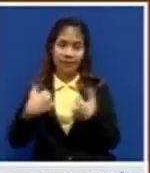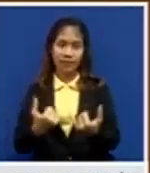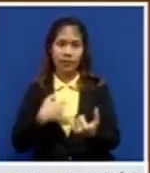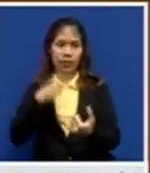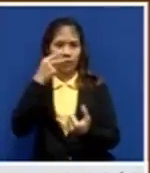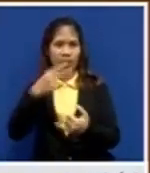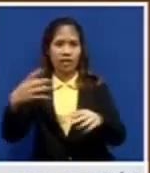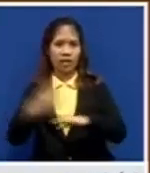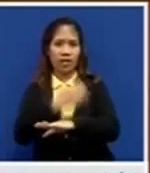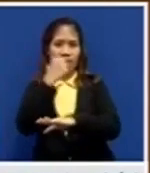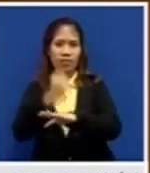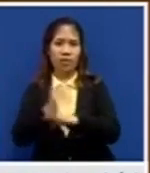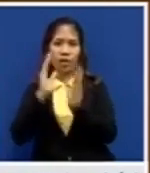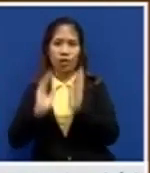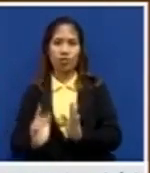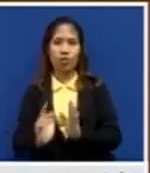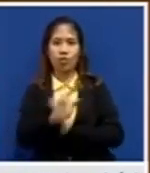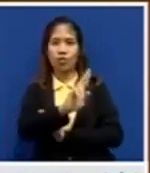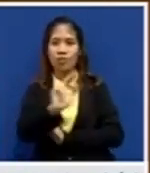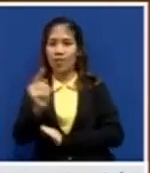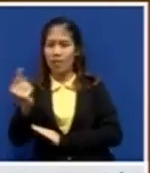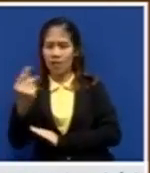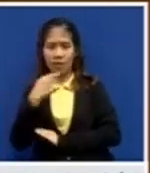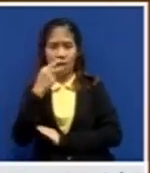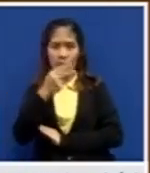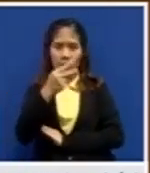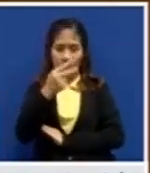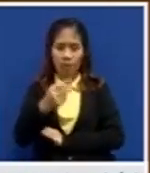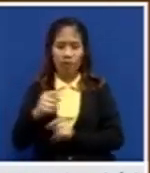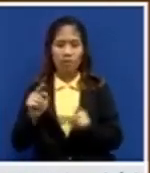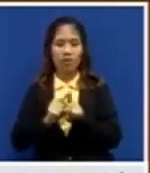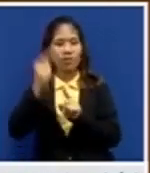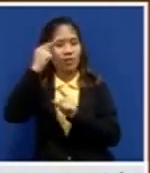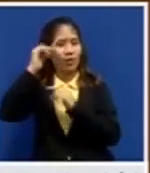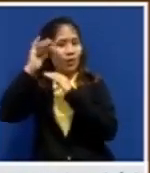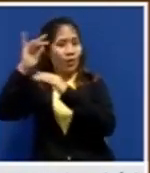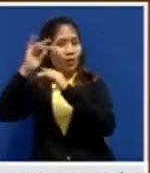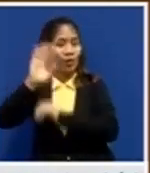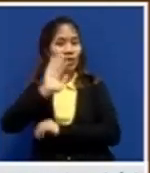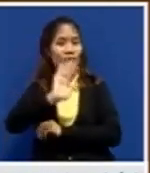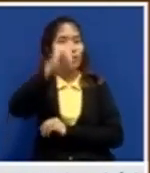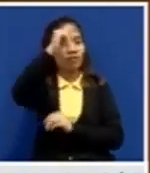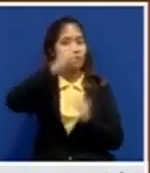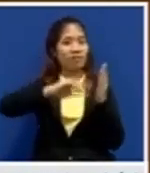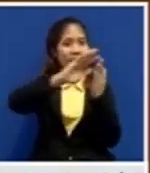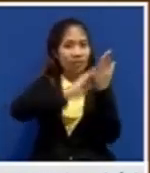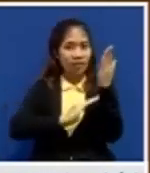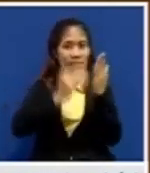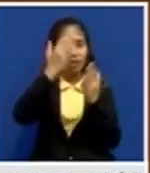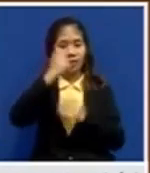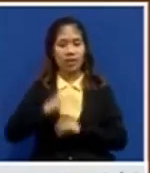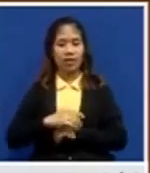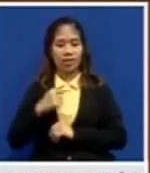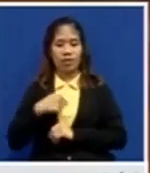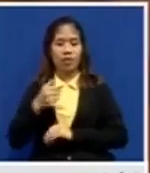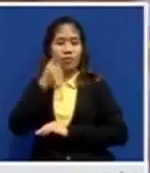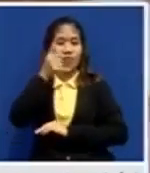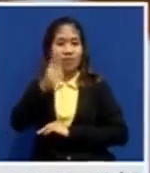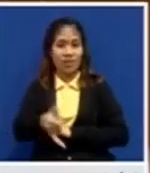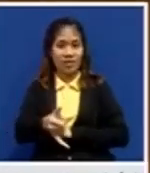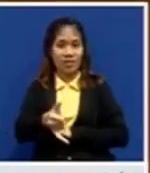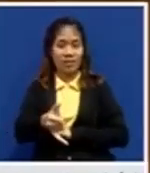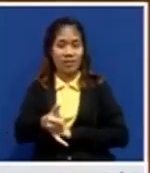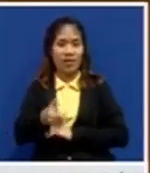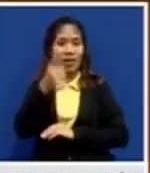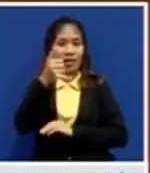นักการเมืองรุ่นใหม่หลายคนทีเดียวมันเป็นความหวังของประเทศไทยนะครั้งหนึ่งที่ผมเริ่มเข้าสู่การเมืองเมื่ออ